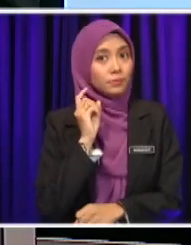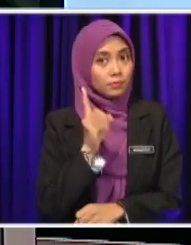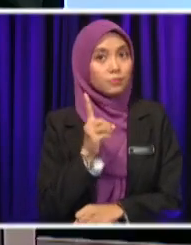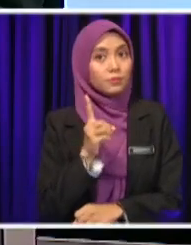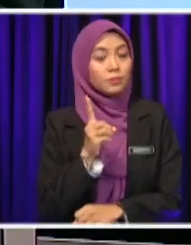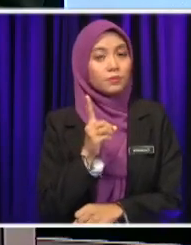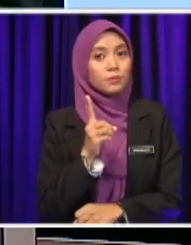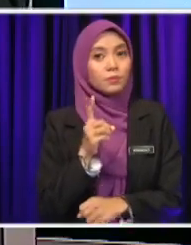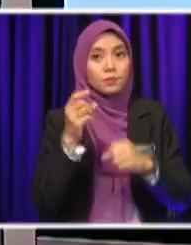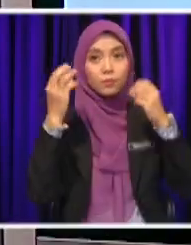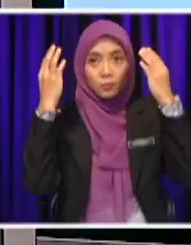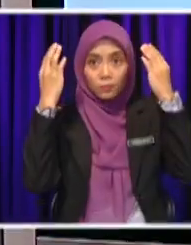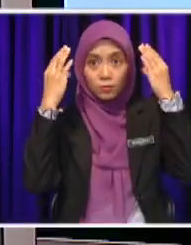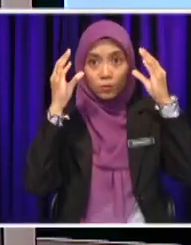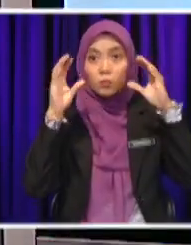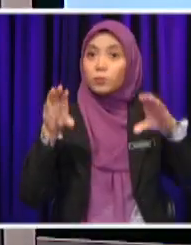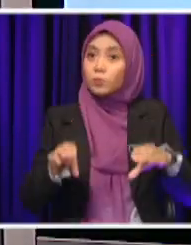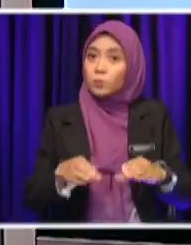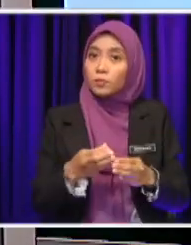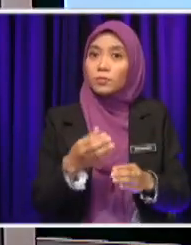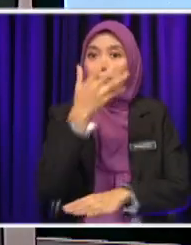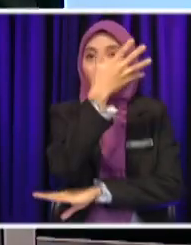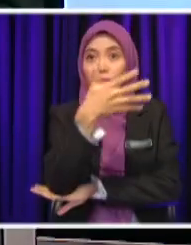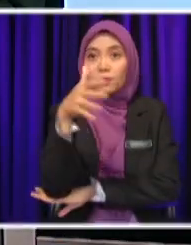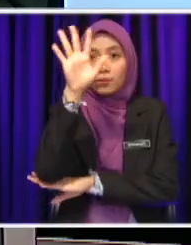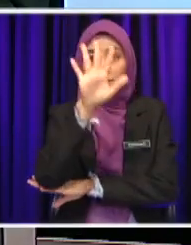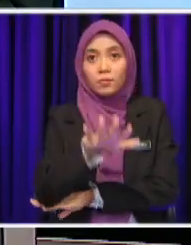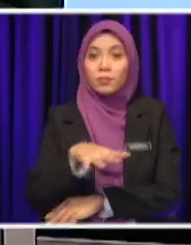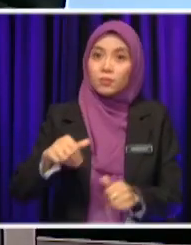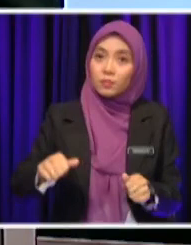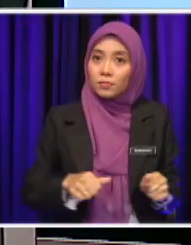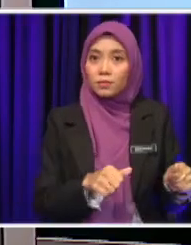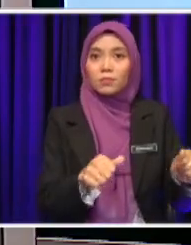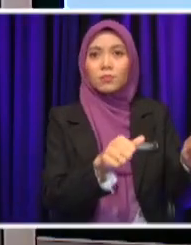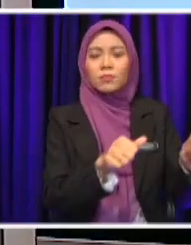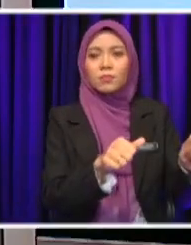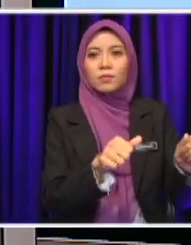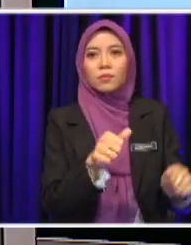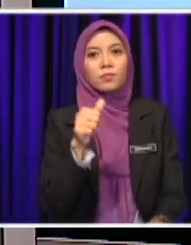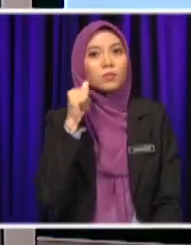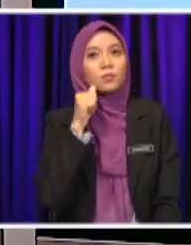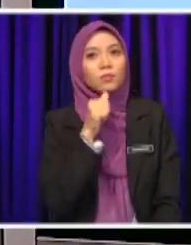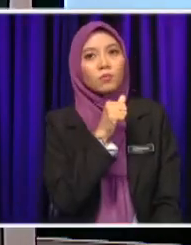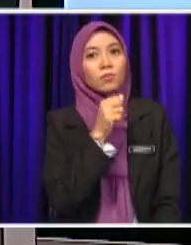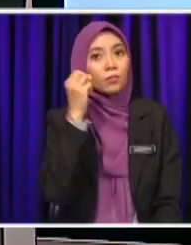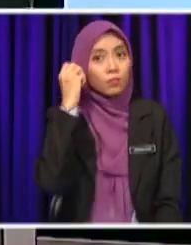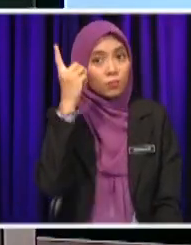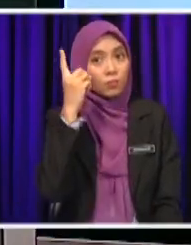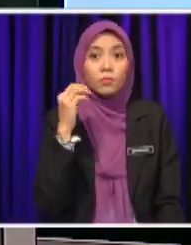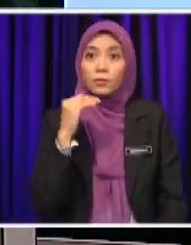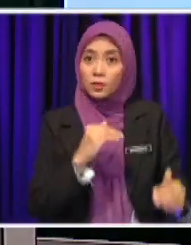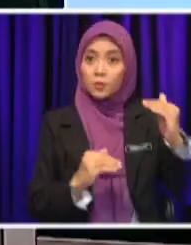buat carta alih. Carta alih pun cikgu nampak Aiman dah faham cara nak membina carta alih